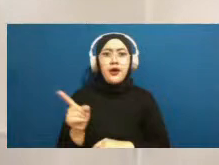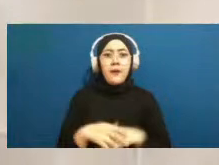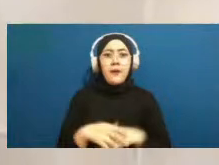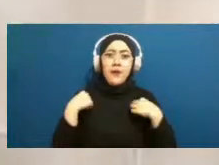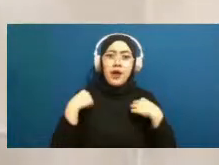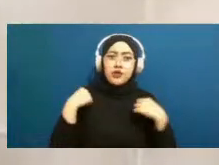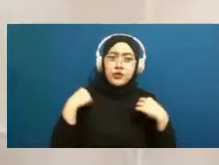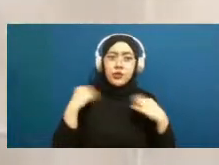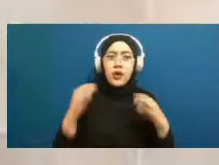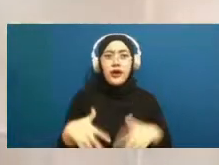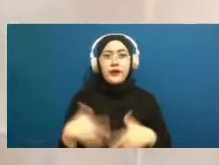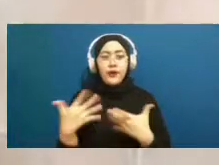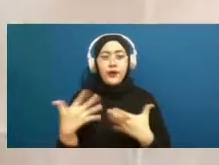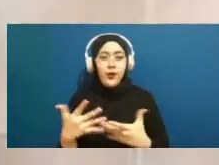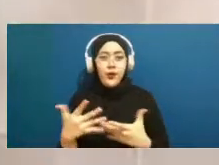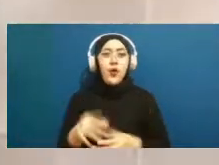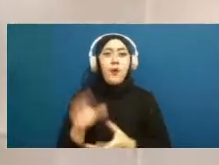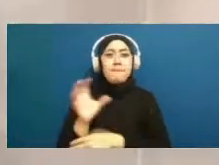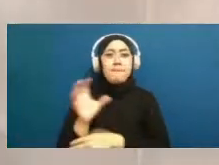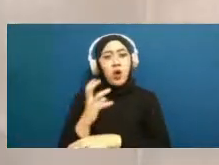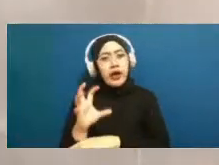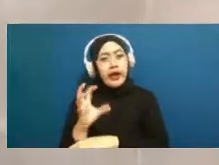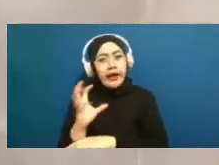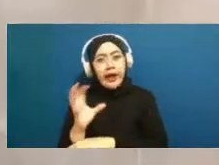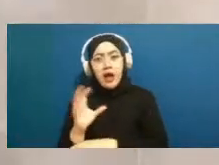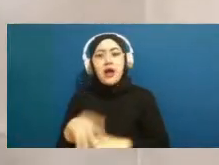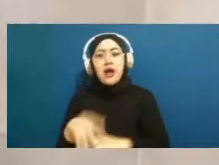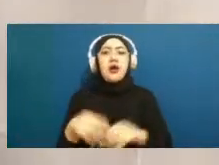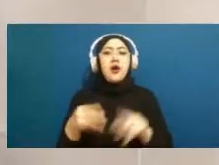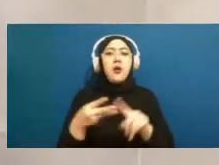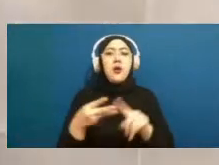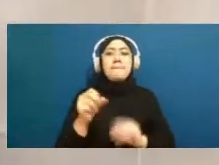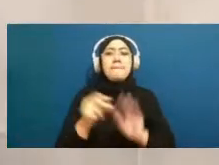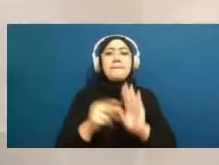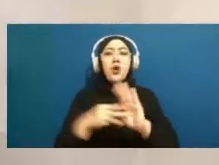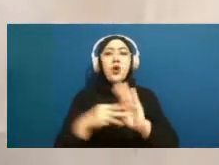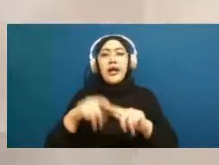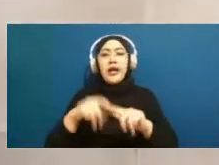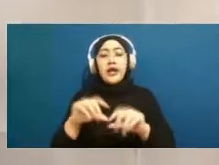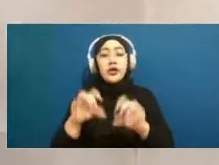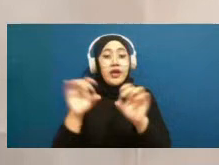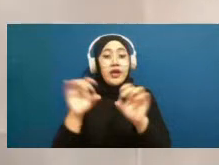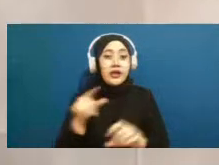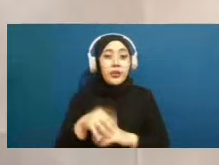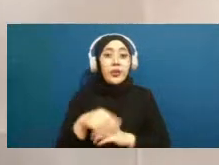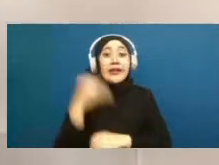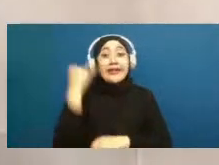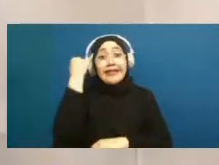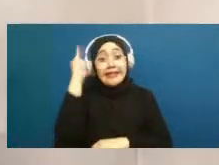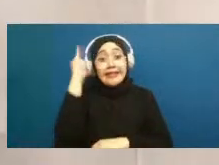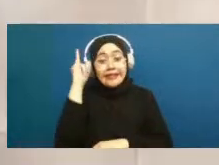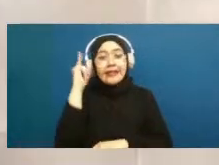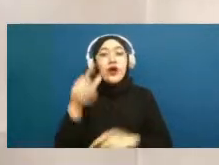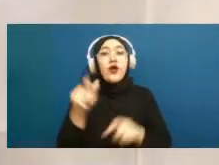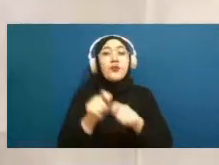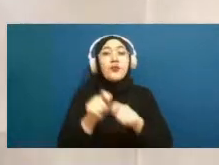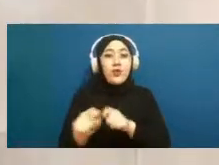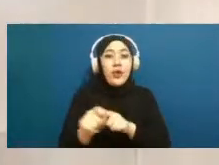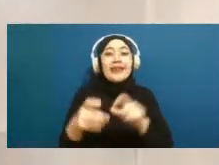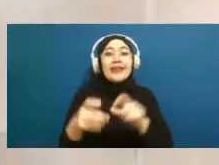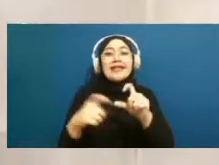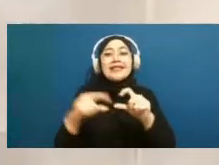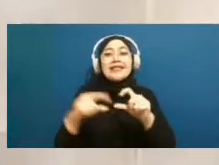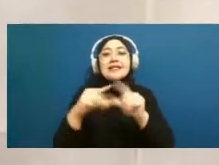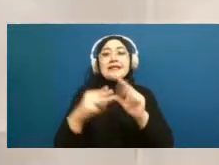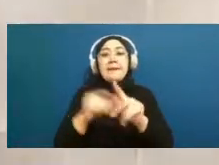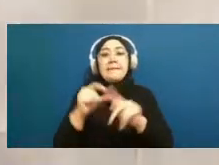ataupun boneka ataupun hal-hal yang berbau kering atau tas apa segala macam, saran saya untuk saat ini bikin aja sampel dulu.